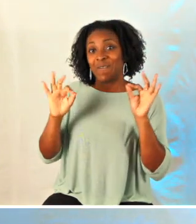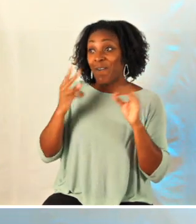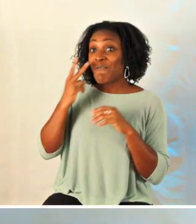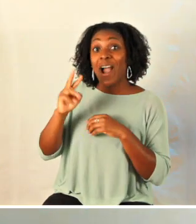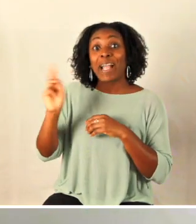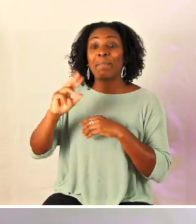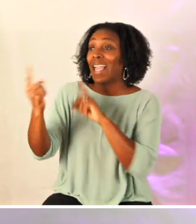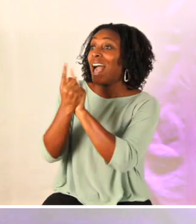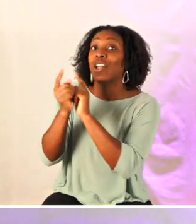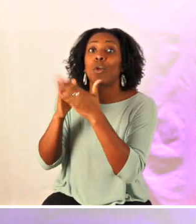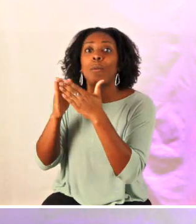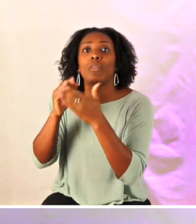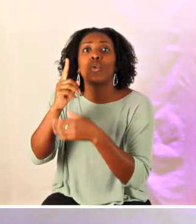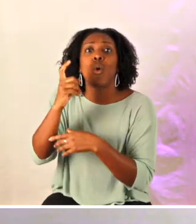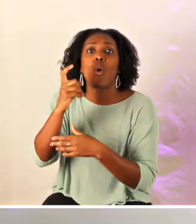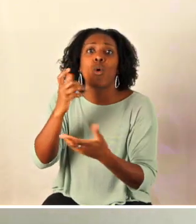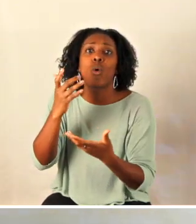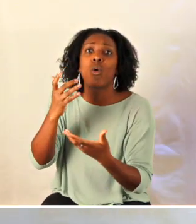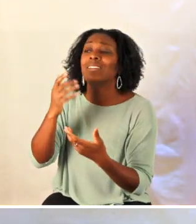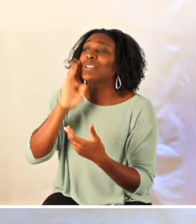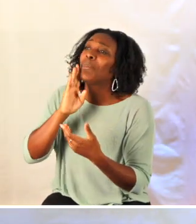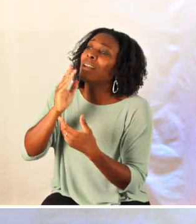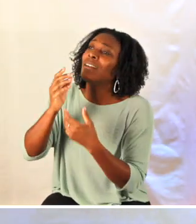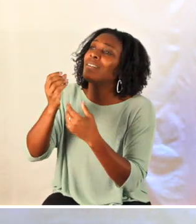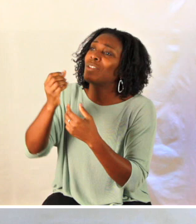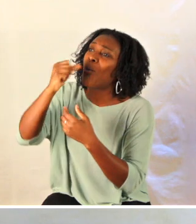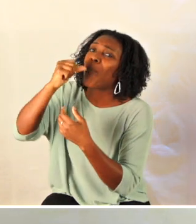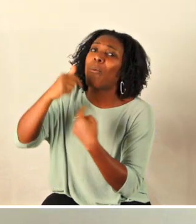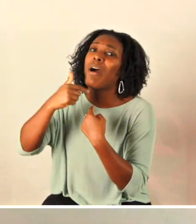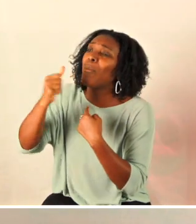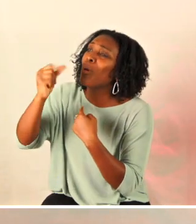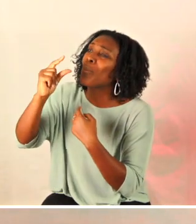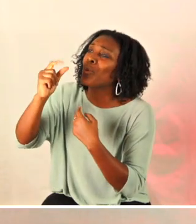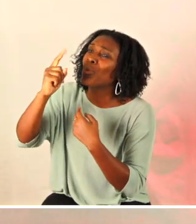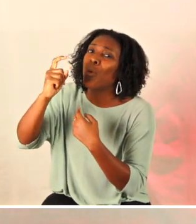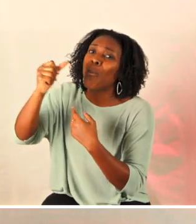il demande de l'eau en fait. Il lui dit « Laisse-moi boire, je te prie, un peu d'eau. »